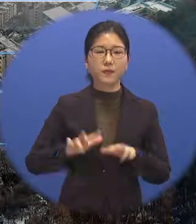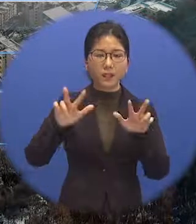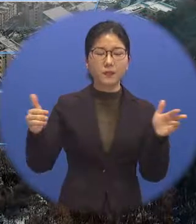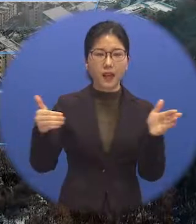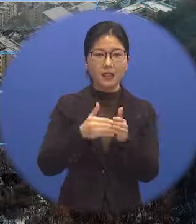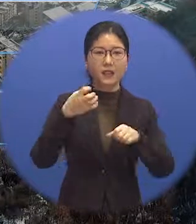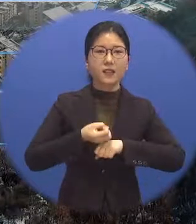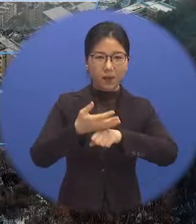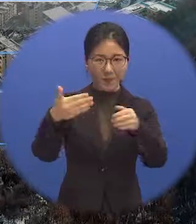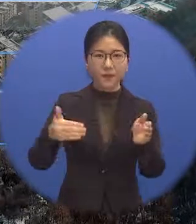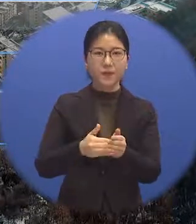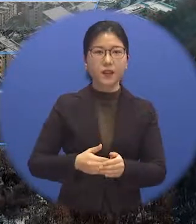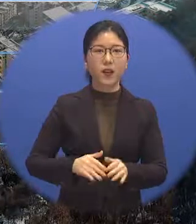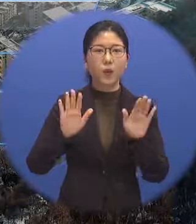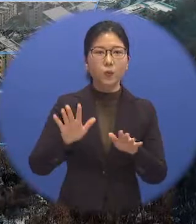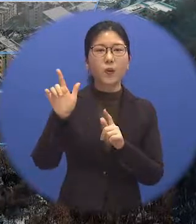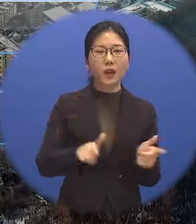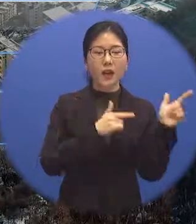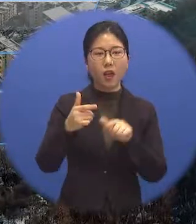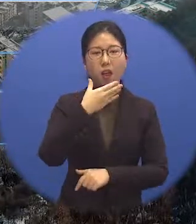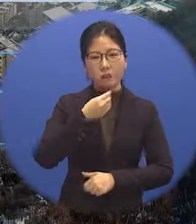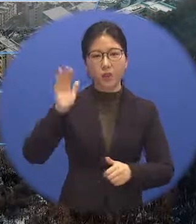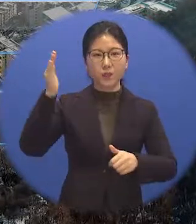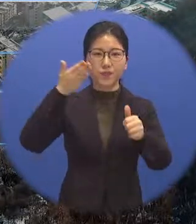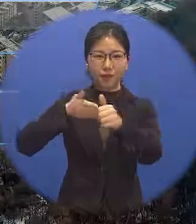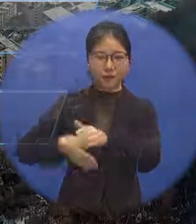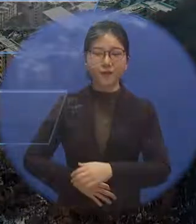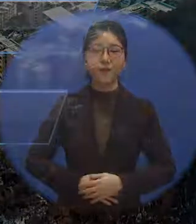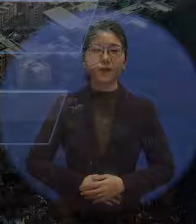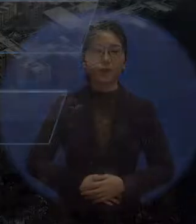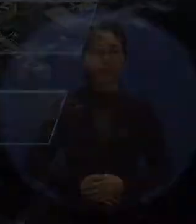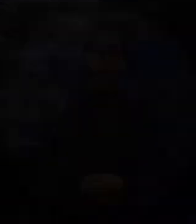됩니다. 지금까지 은평알림이 한송이었습니다. 오늘도 행복한 하루 보내세요.